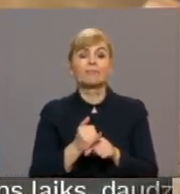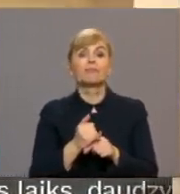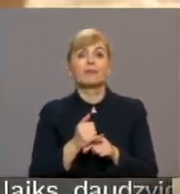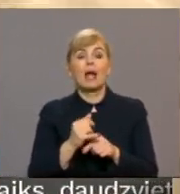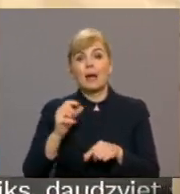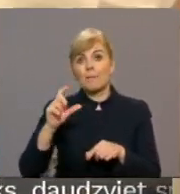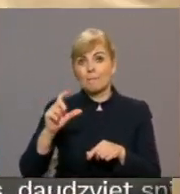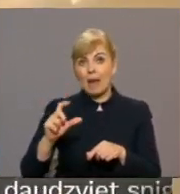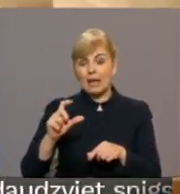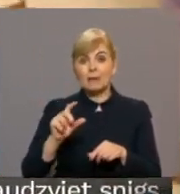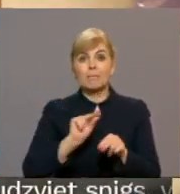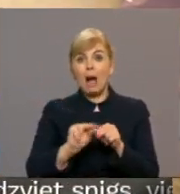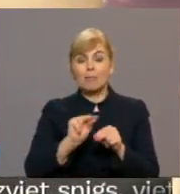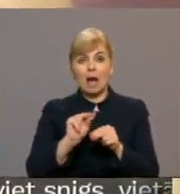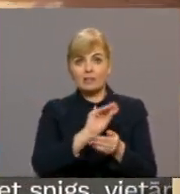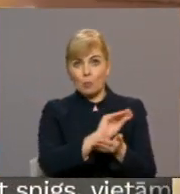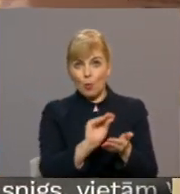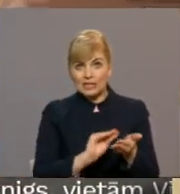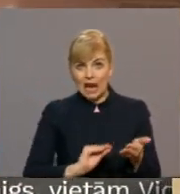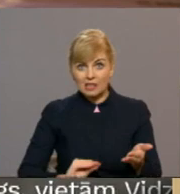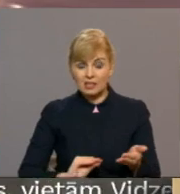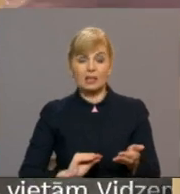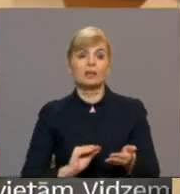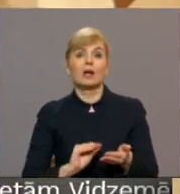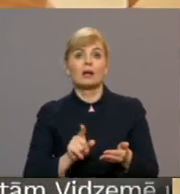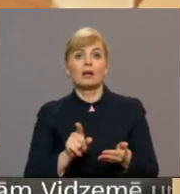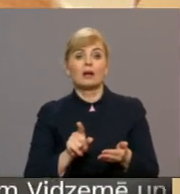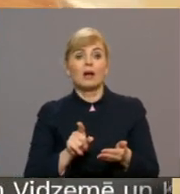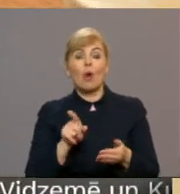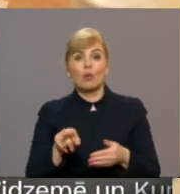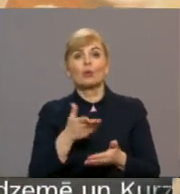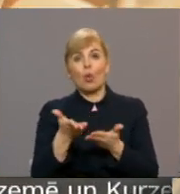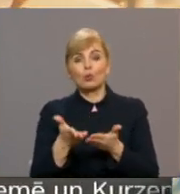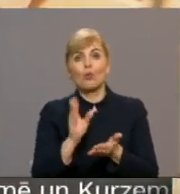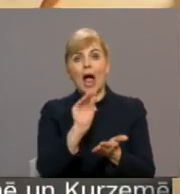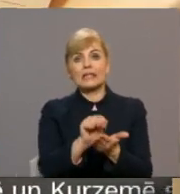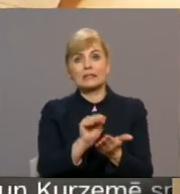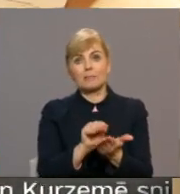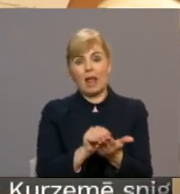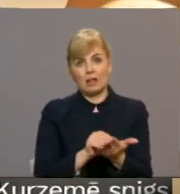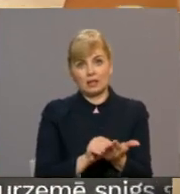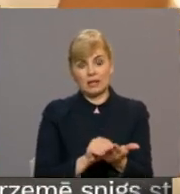mēģinīti pamācībā un kas ir jāizpilda.